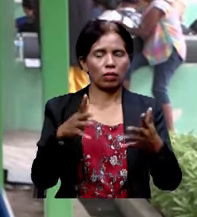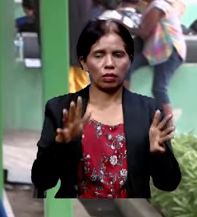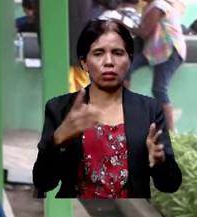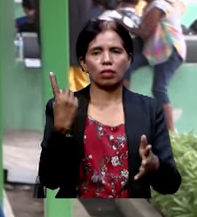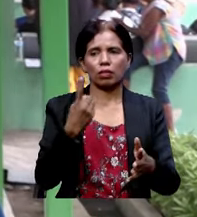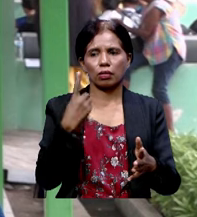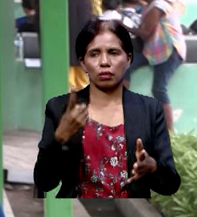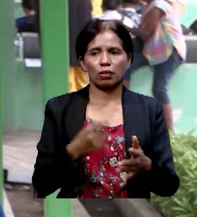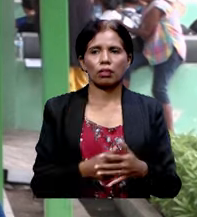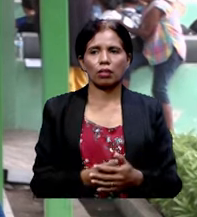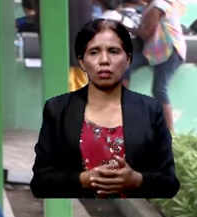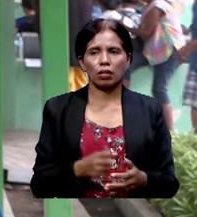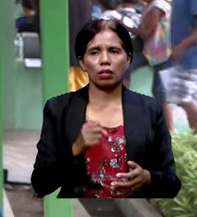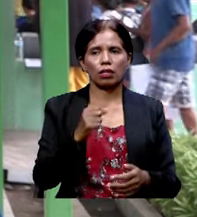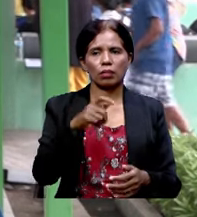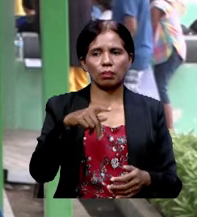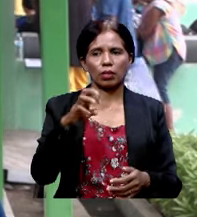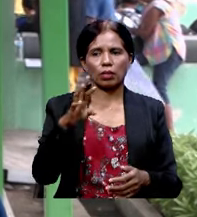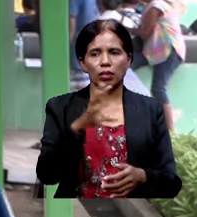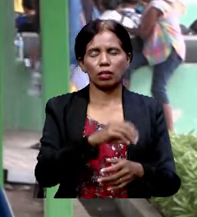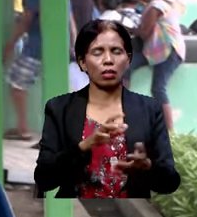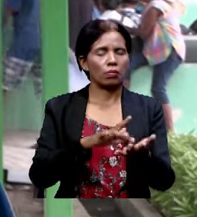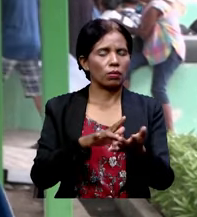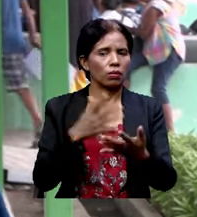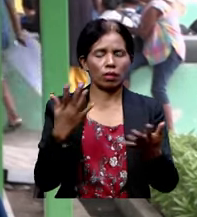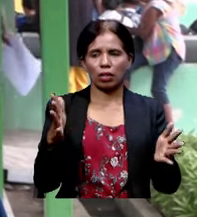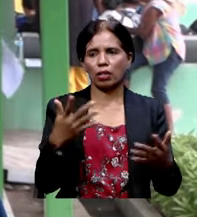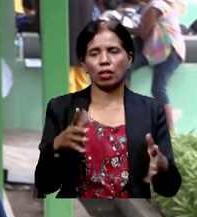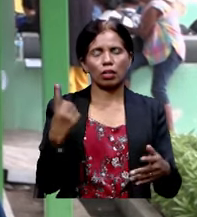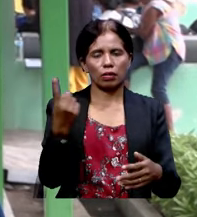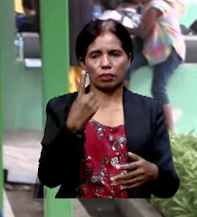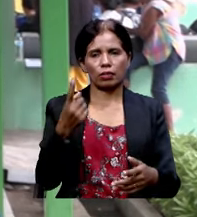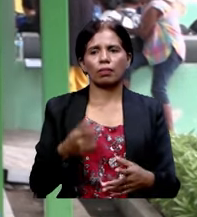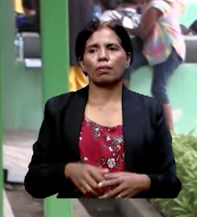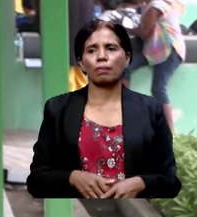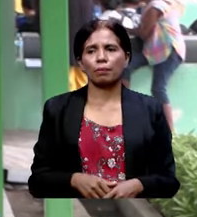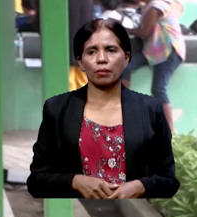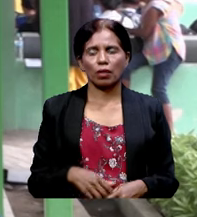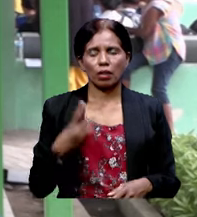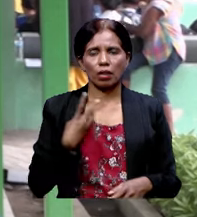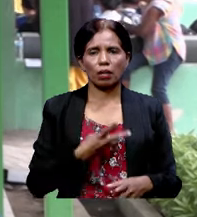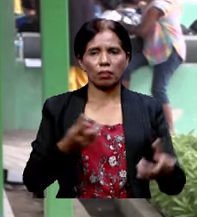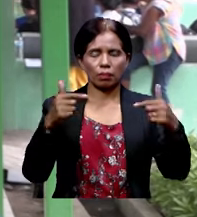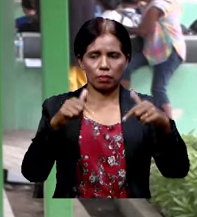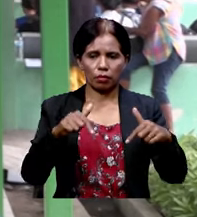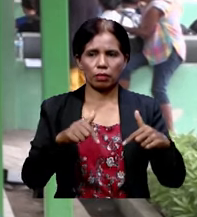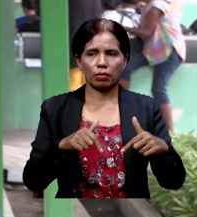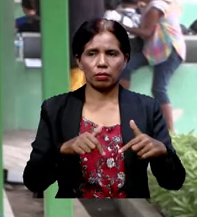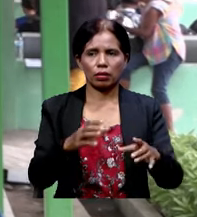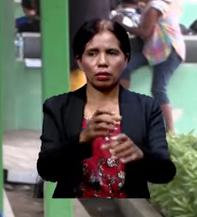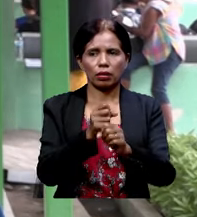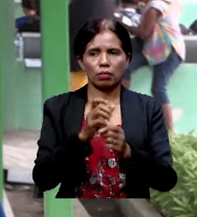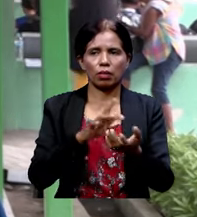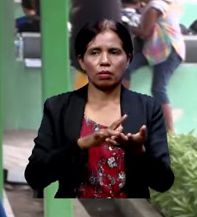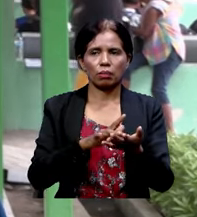be aspirina ne sempre selalu laya darma laya elde. Darma Dharma ami mai dharma simu ai moruk